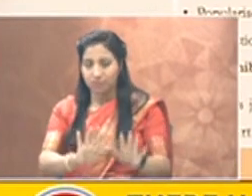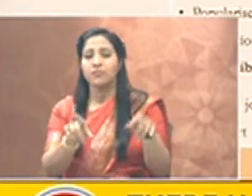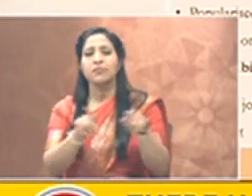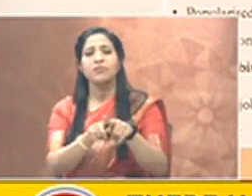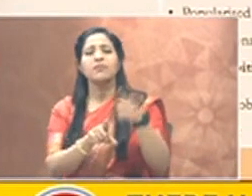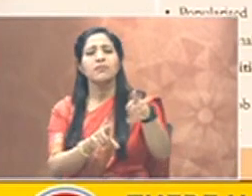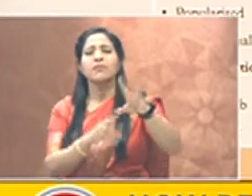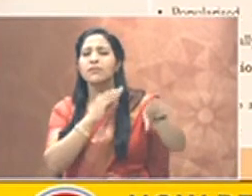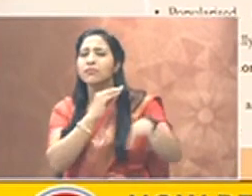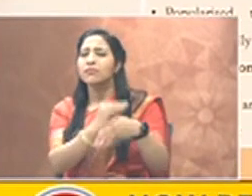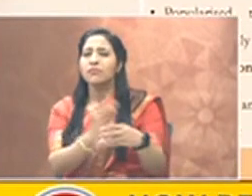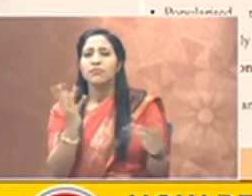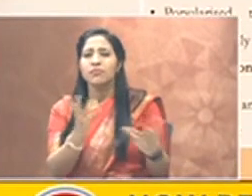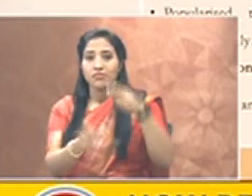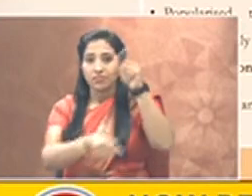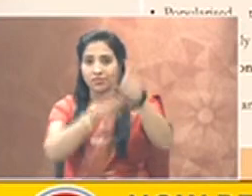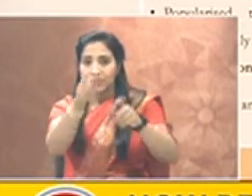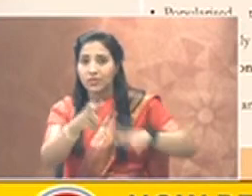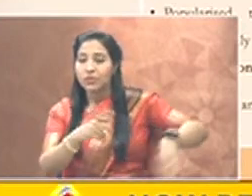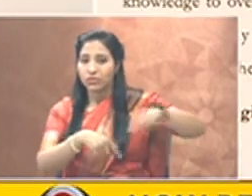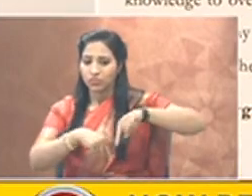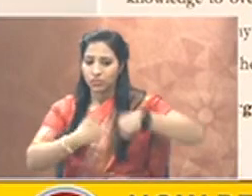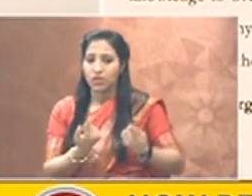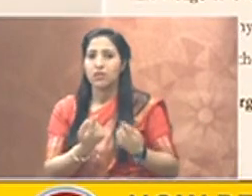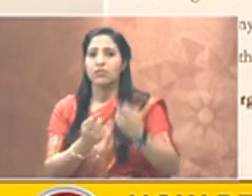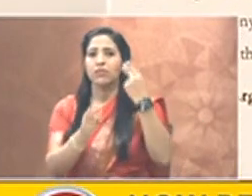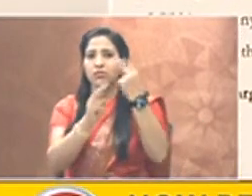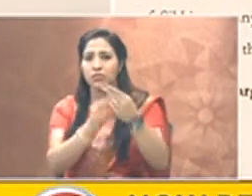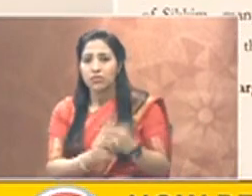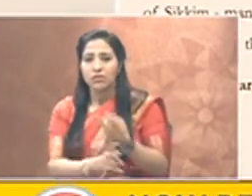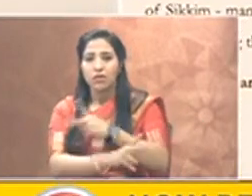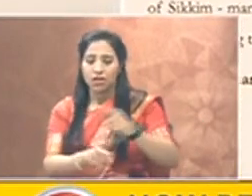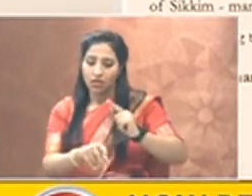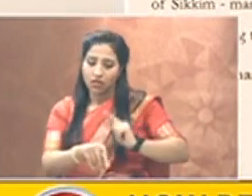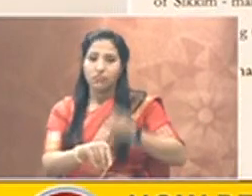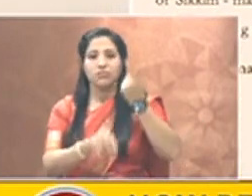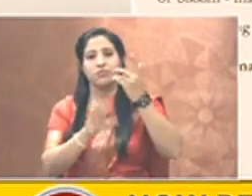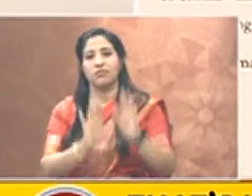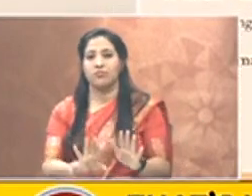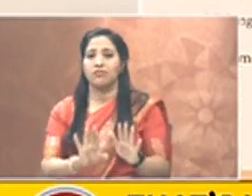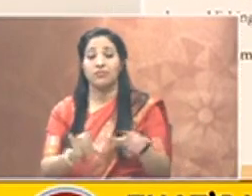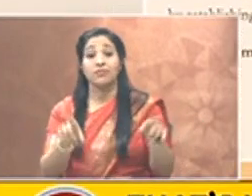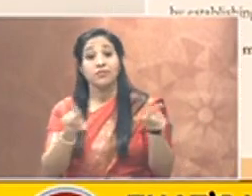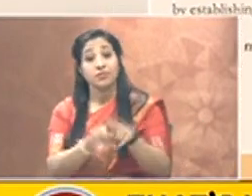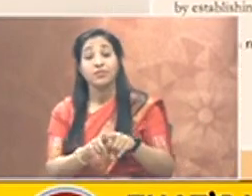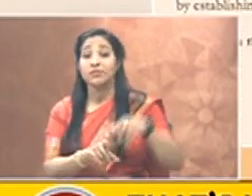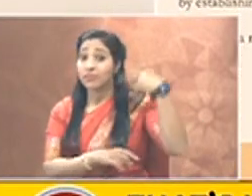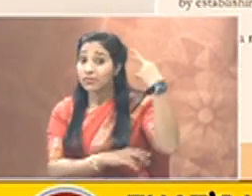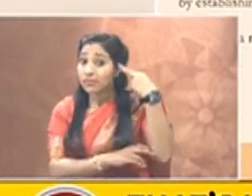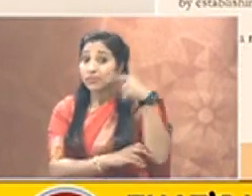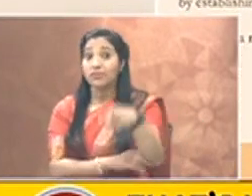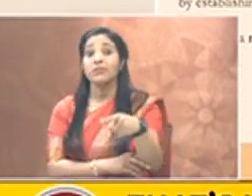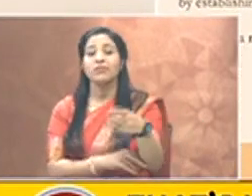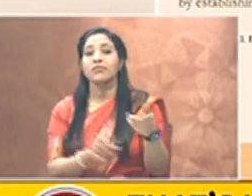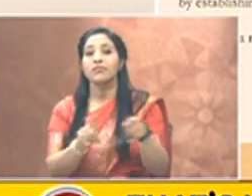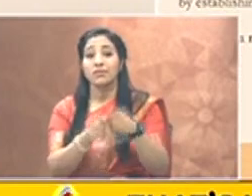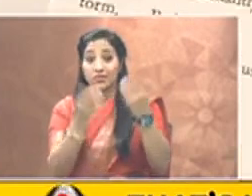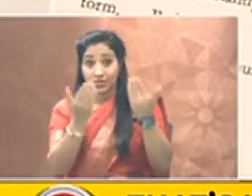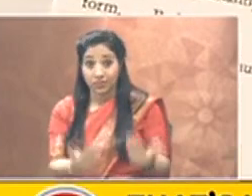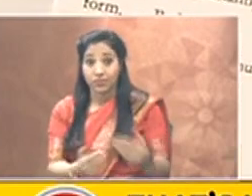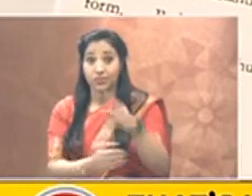अब इसमें लोगों के पास खुद को भी नॉमिनेट करने का मौका रहता है। यही वजह है कि इस